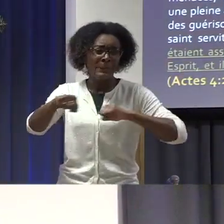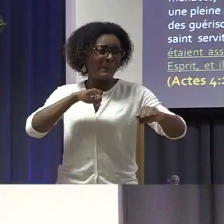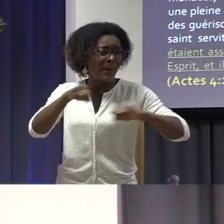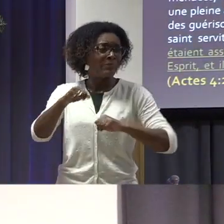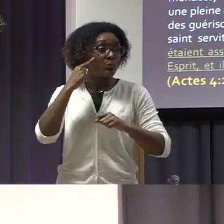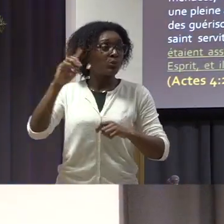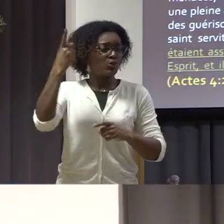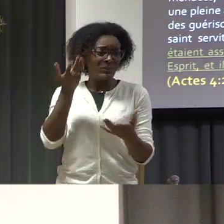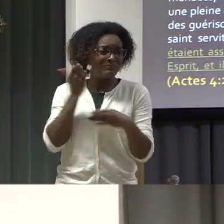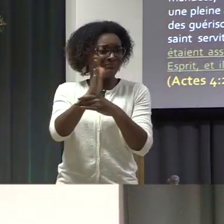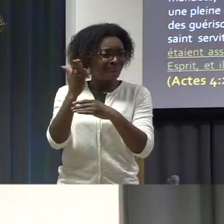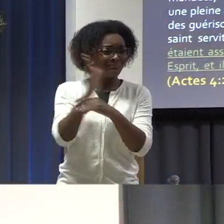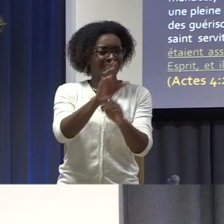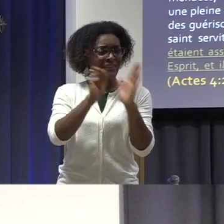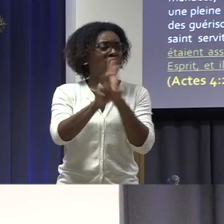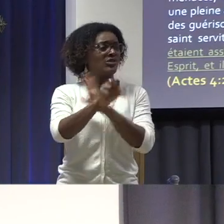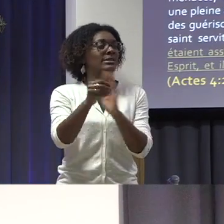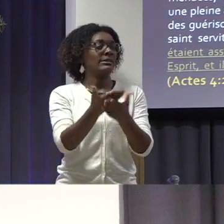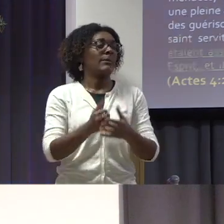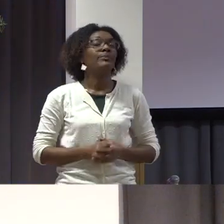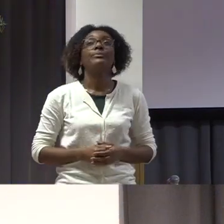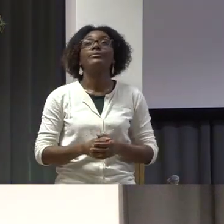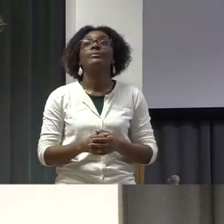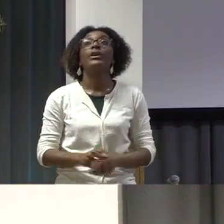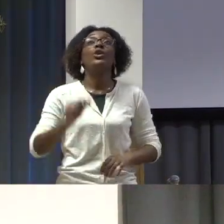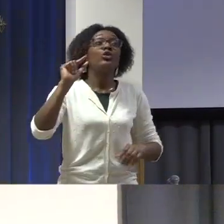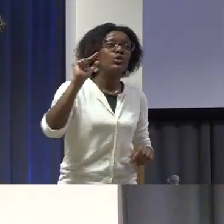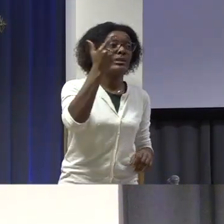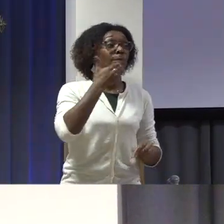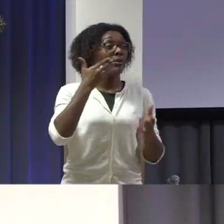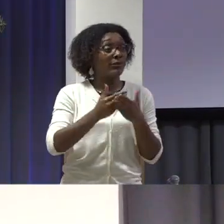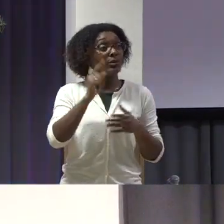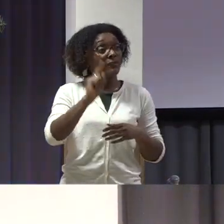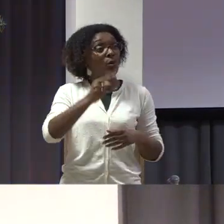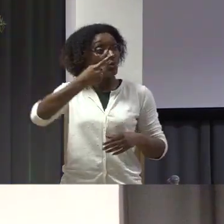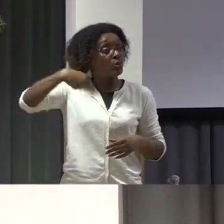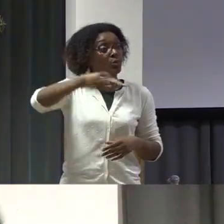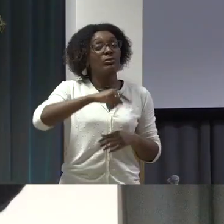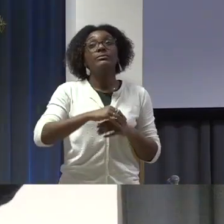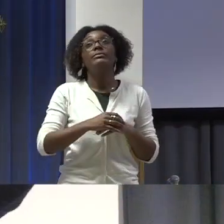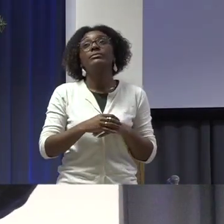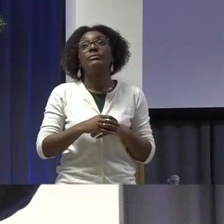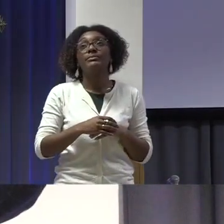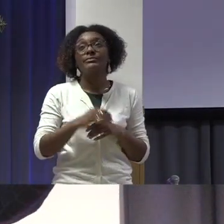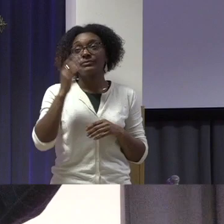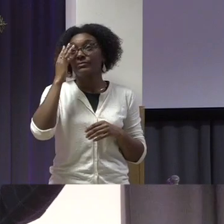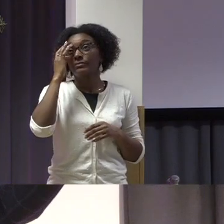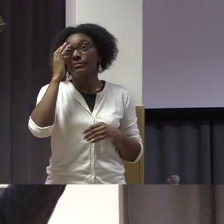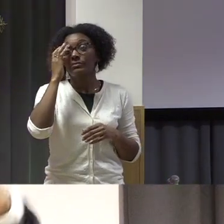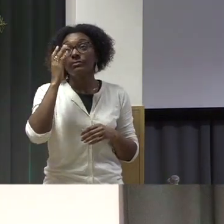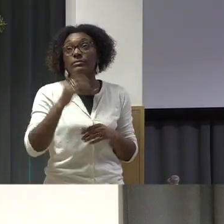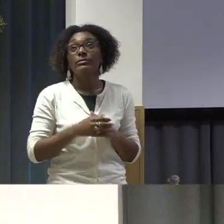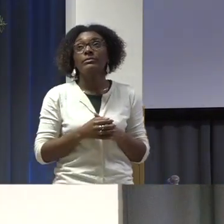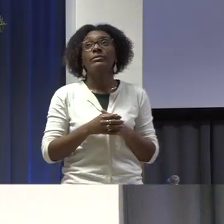bruit deuxième rendez vous sur le rendez vous de la moisson comme sont remplies c'est parce qu'il ya une moisson amène